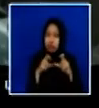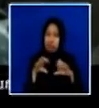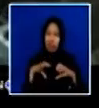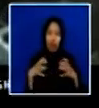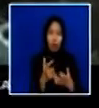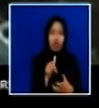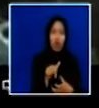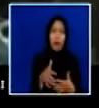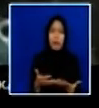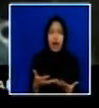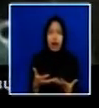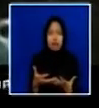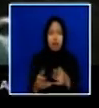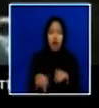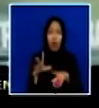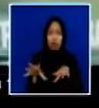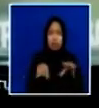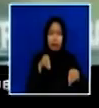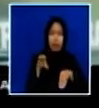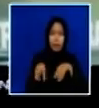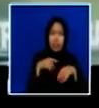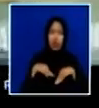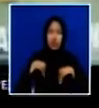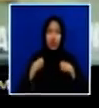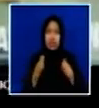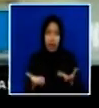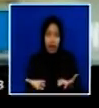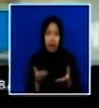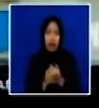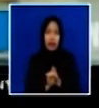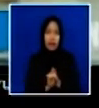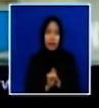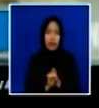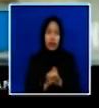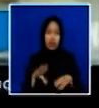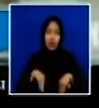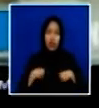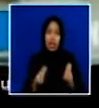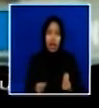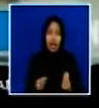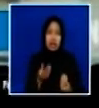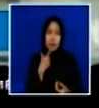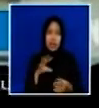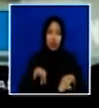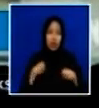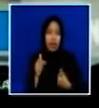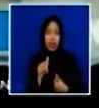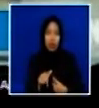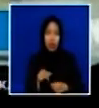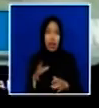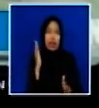mereka ini ketika mendapatkan hasil curian Hai unit kendaraan tersebut orang song